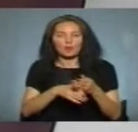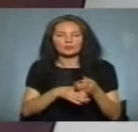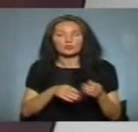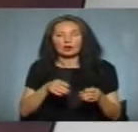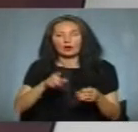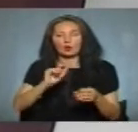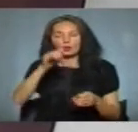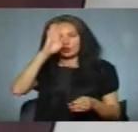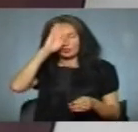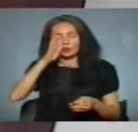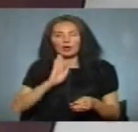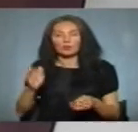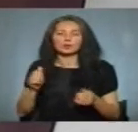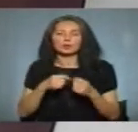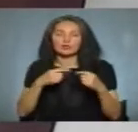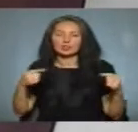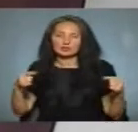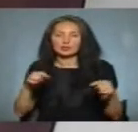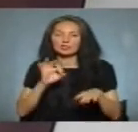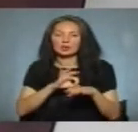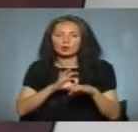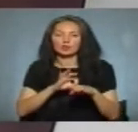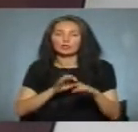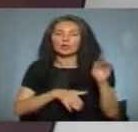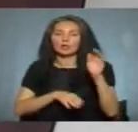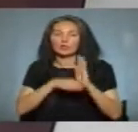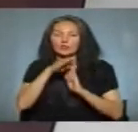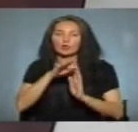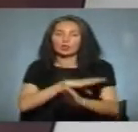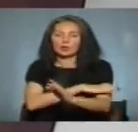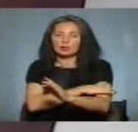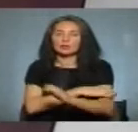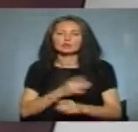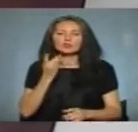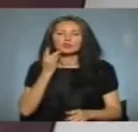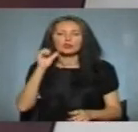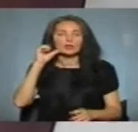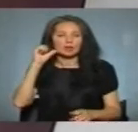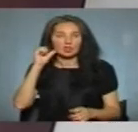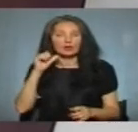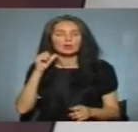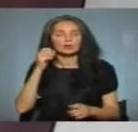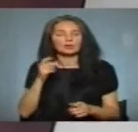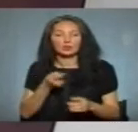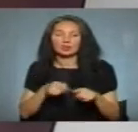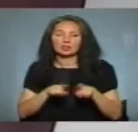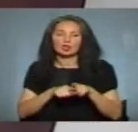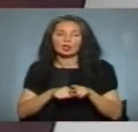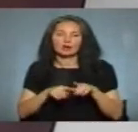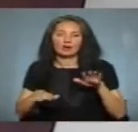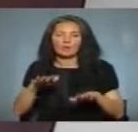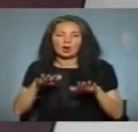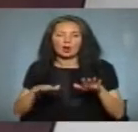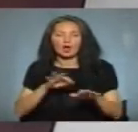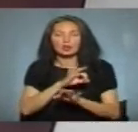у чоловіка були супутні захворювання, підвищений артеріальний тиск, цукровий діабет і надлишкова вага. Світлана Вуз каже,